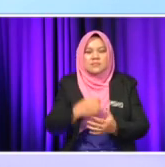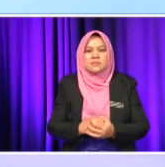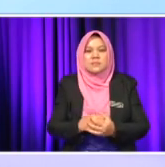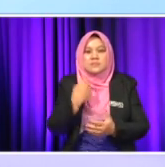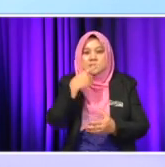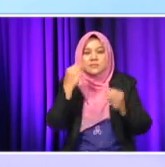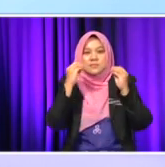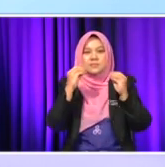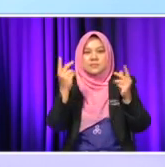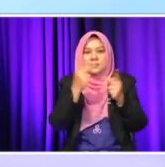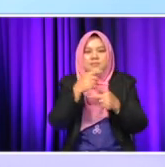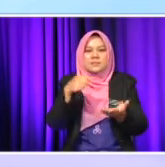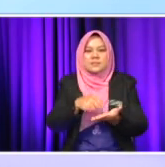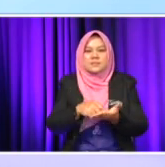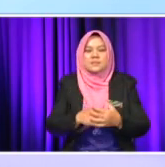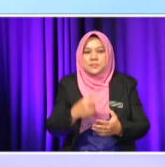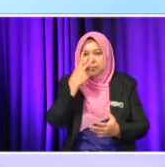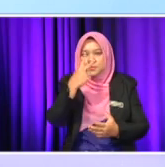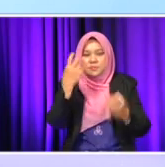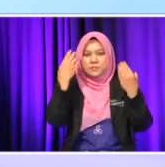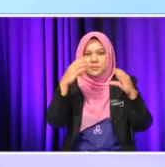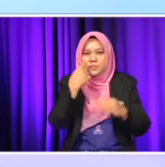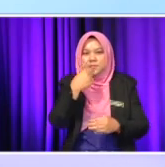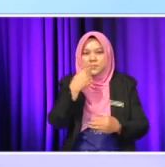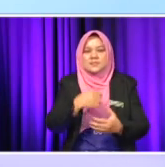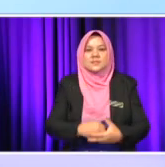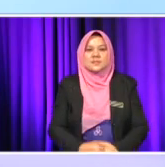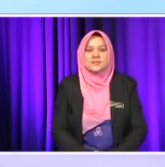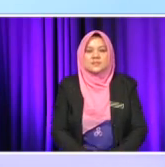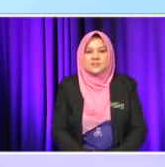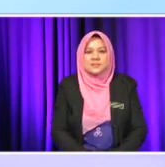kali ini tengok profil guru kali ini